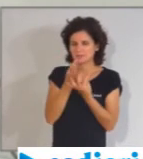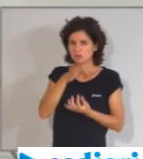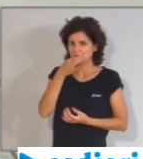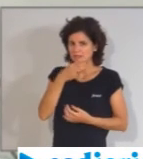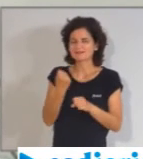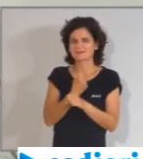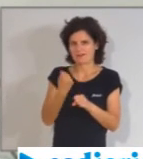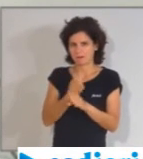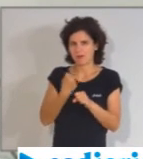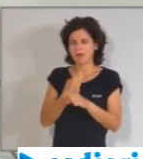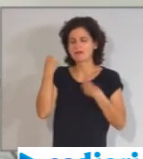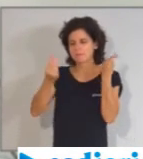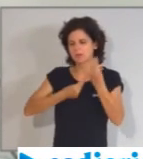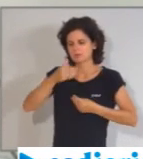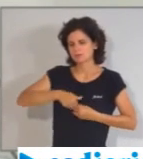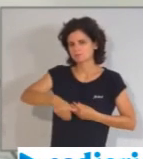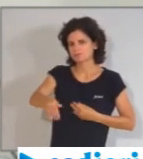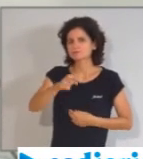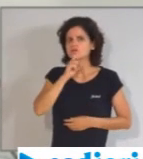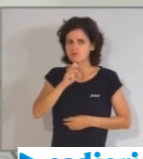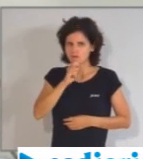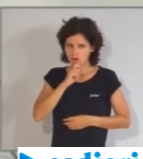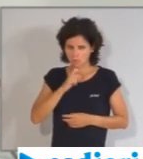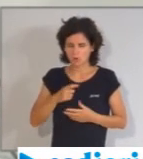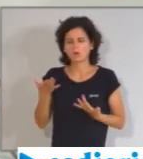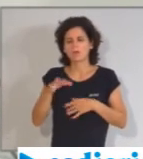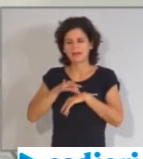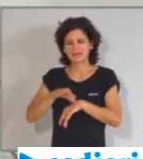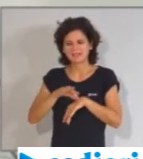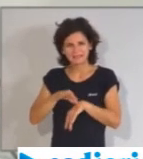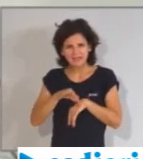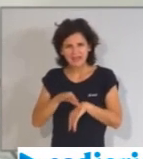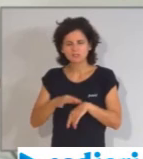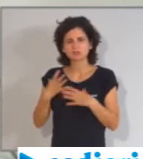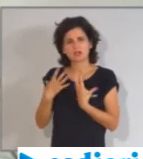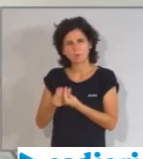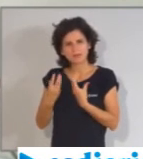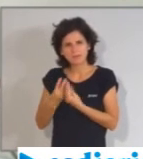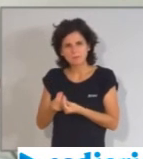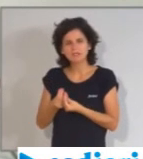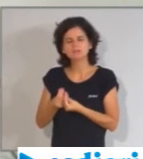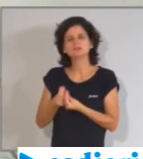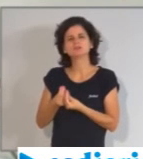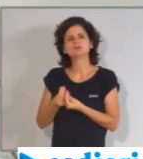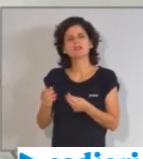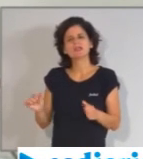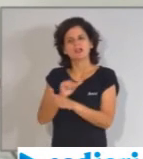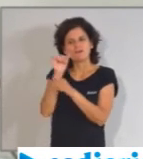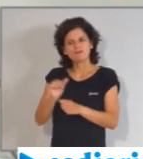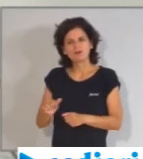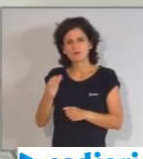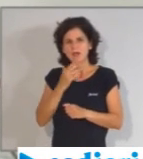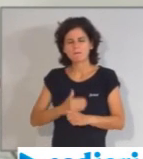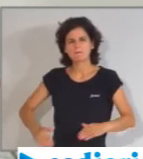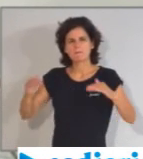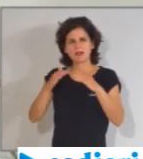àmbits. No? També està la mesura dels itineraris de la renda valenciana d'inclusió i l'equiparació al